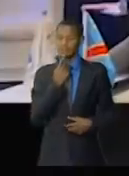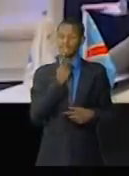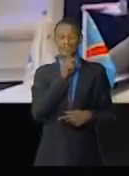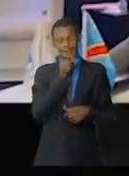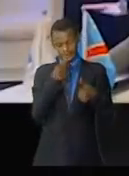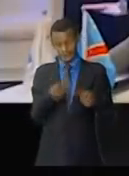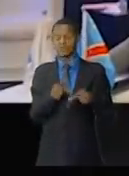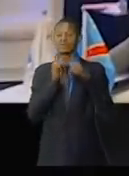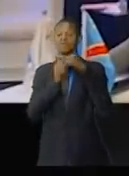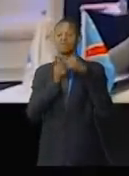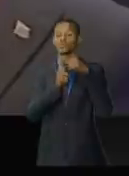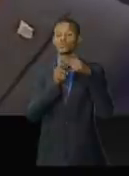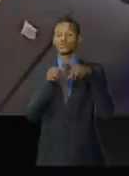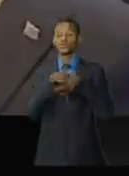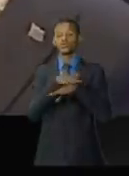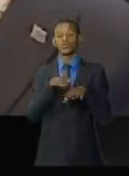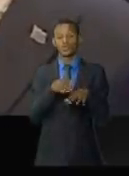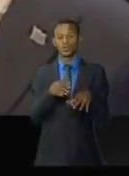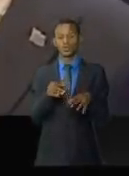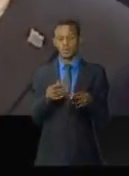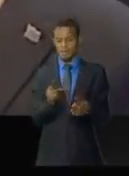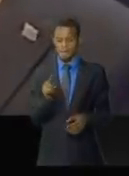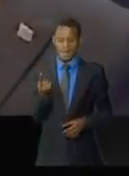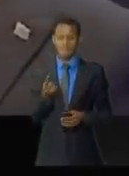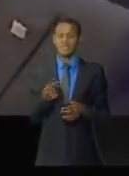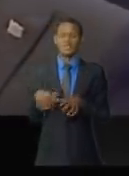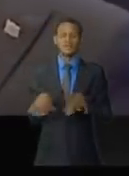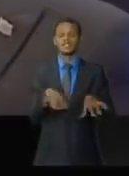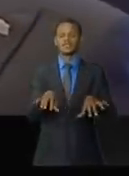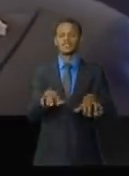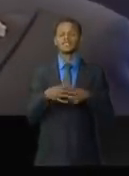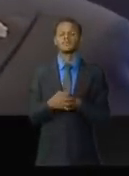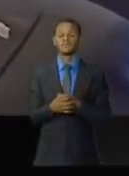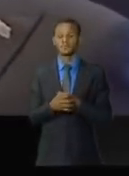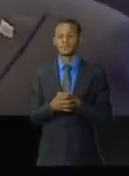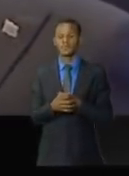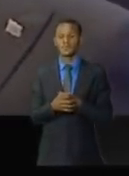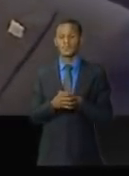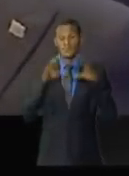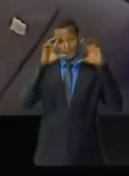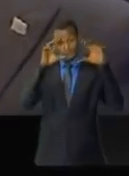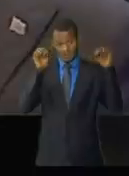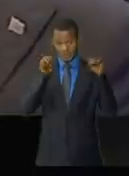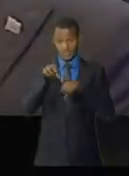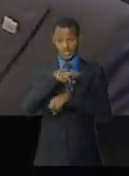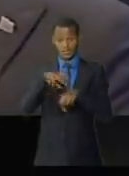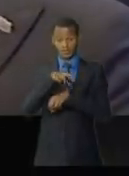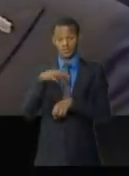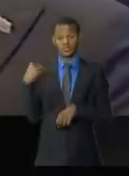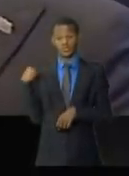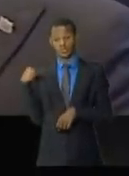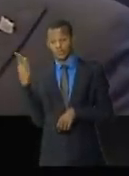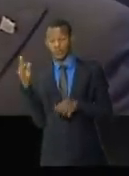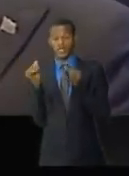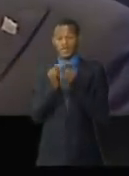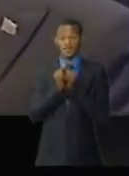premières réalisations concrètes. Le président de la République, chef de l'État, et l'ensemble du gouvernement de la République ne ménagent aucun